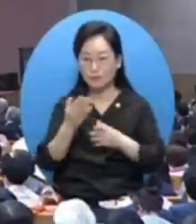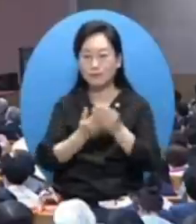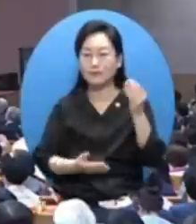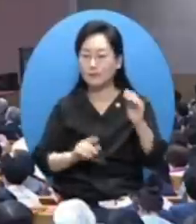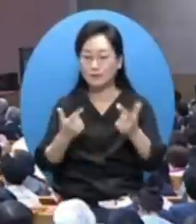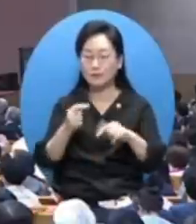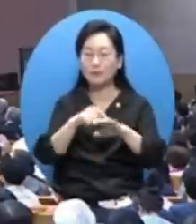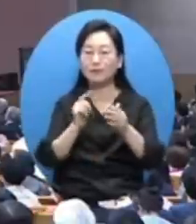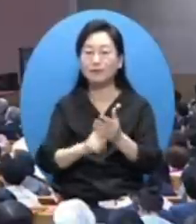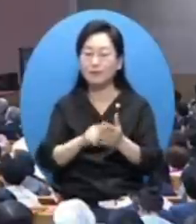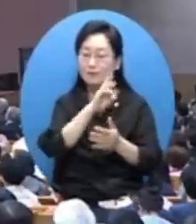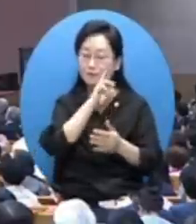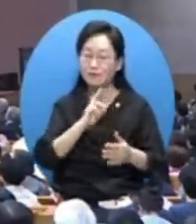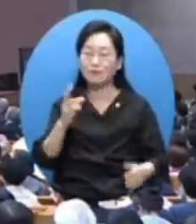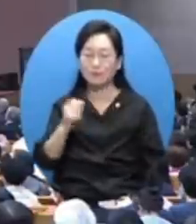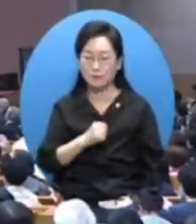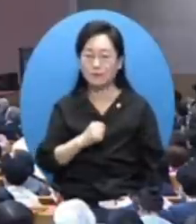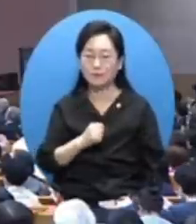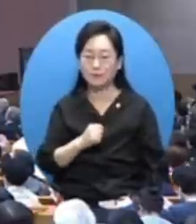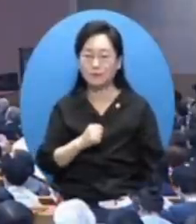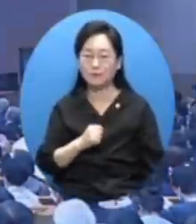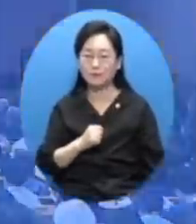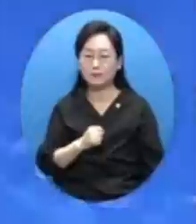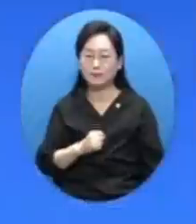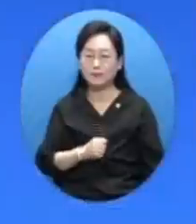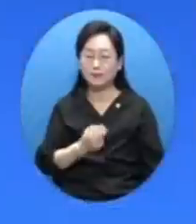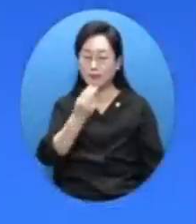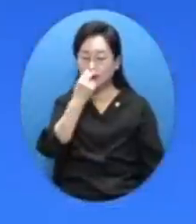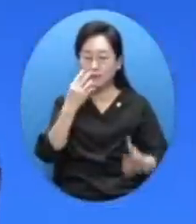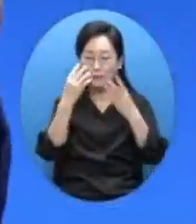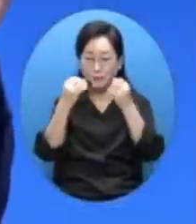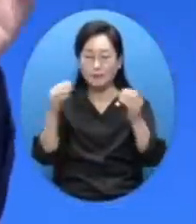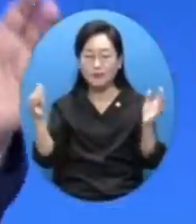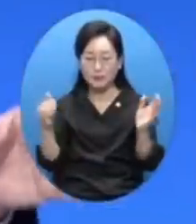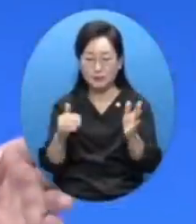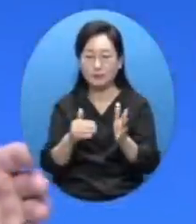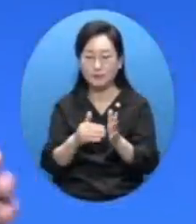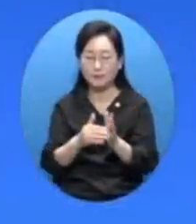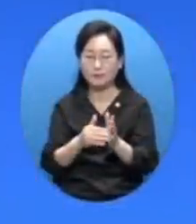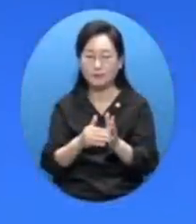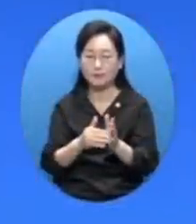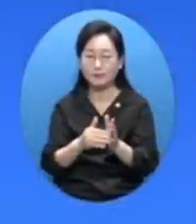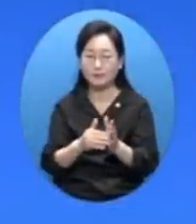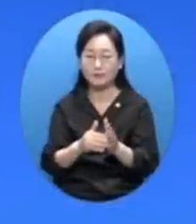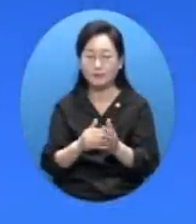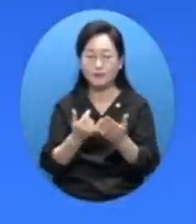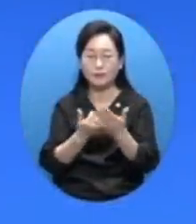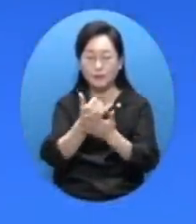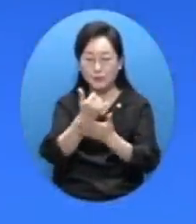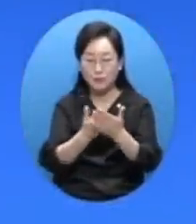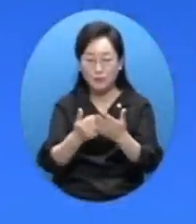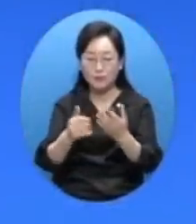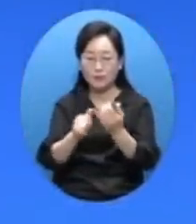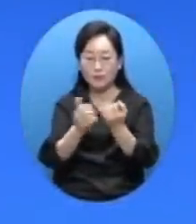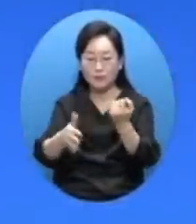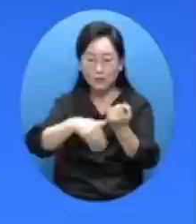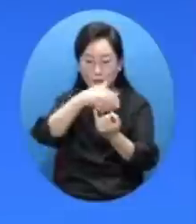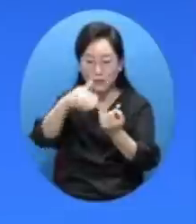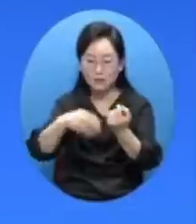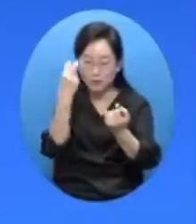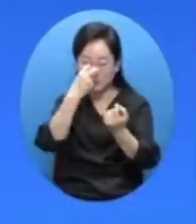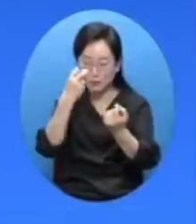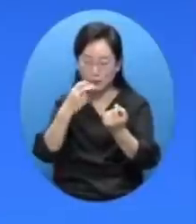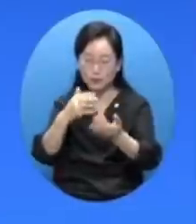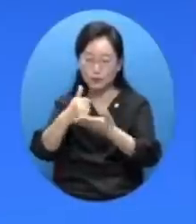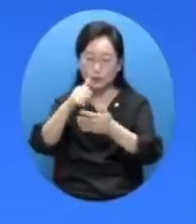않았습니다 마음에 편함을 가지고 호흡이라는 그날까지 고아와 과부를 돌보며